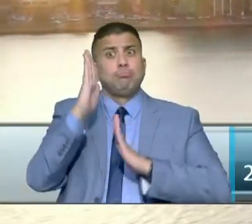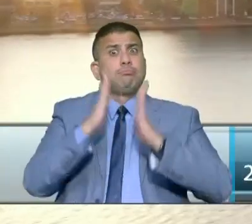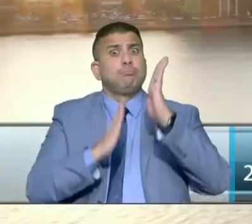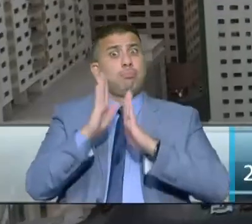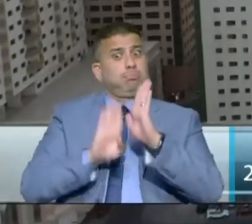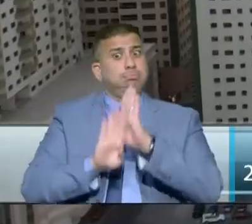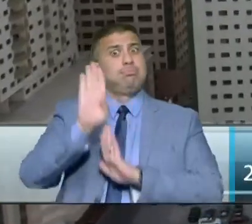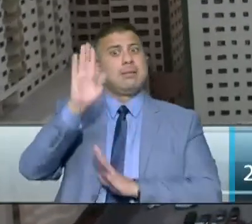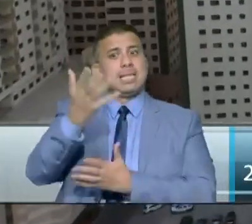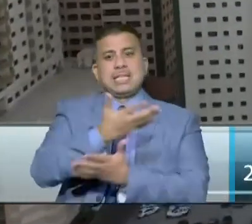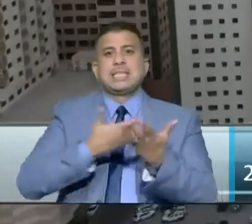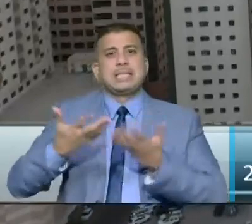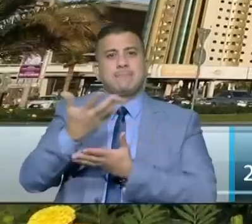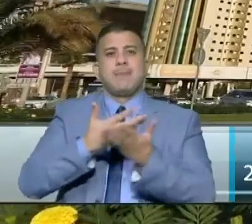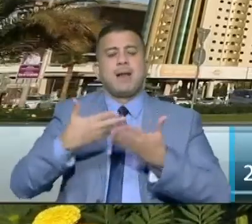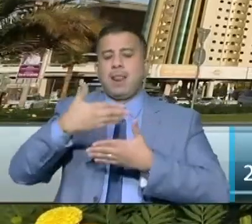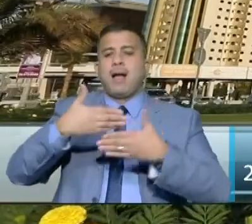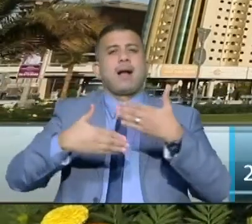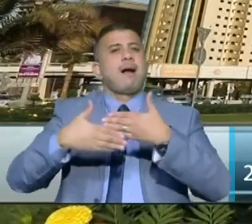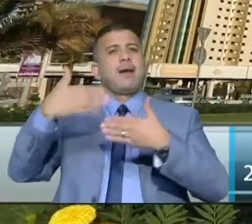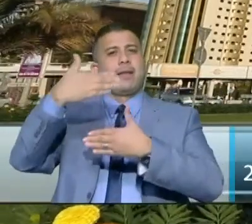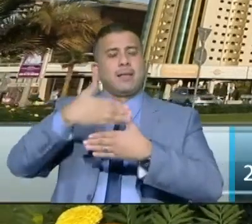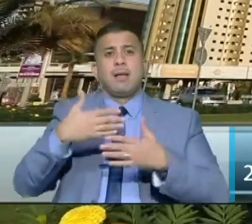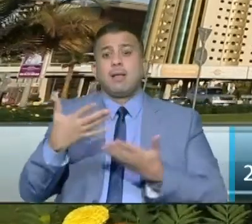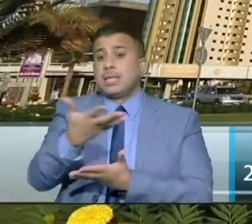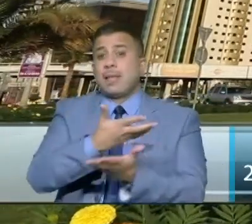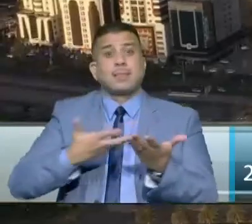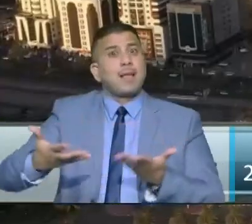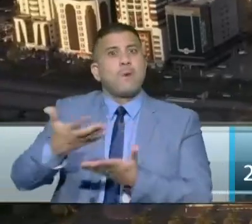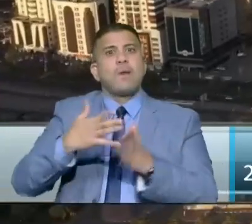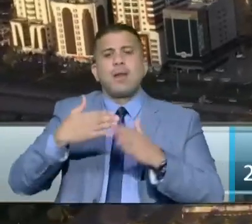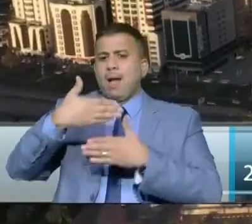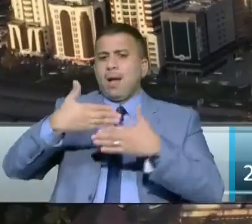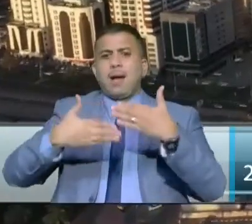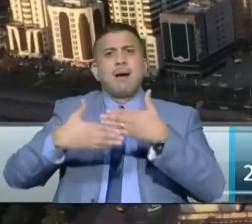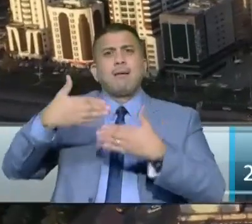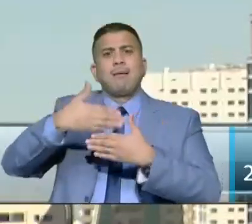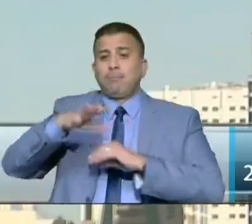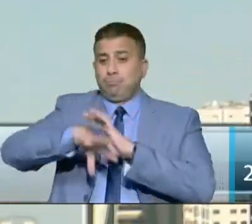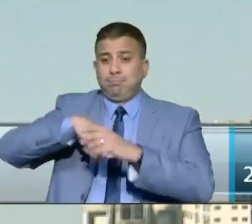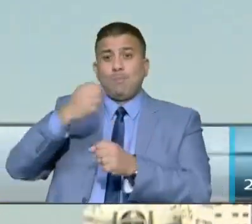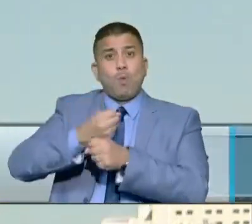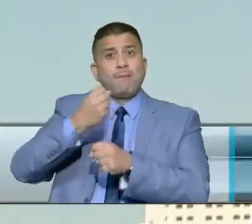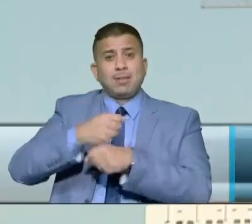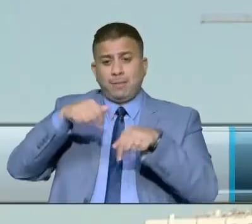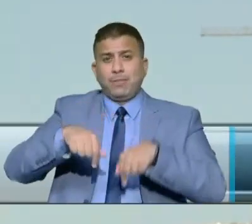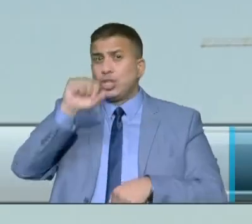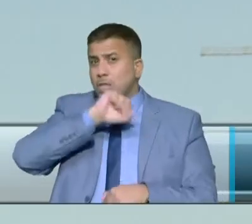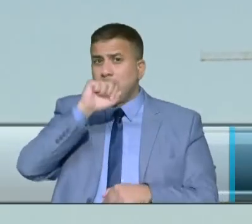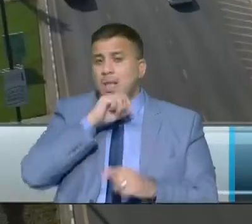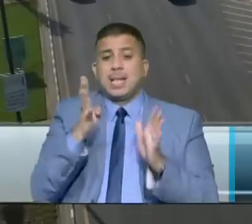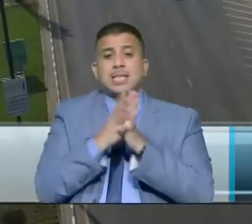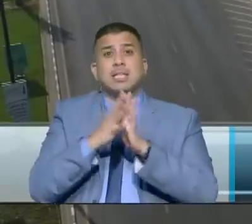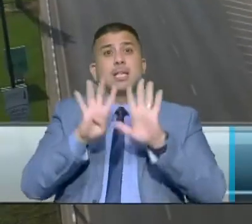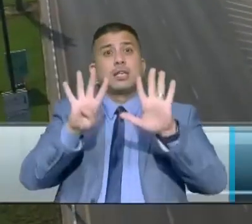واعد للاستثمار العقاري حيث بلغ حجم التداولات العقاريه المنفذه في الاماره اكثر من 19